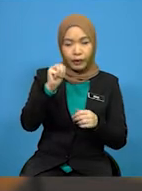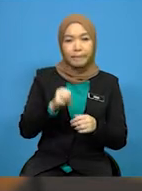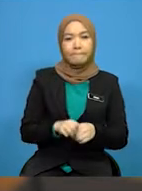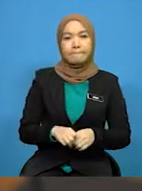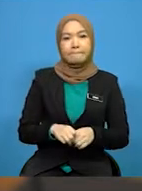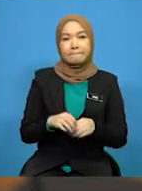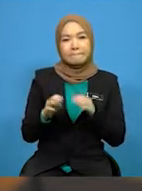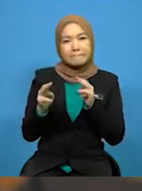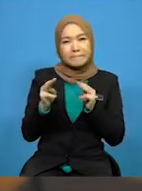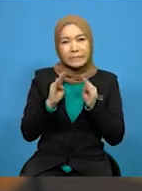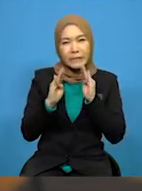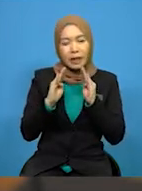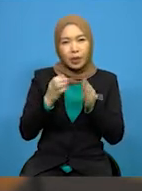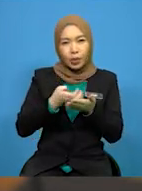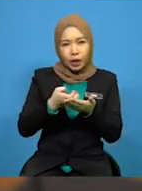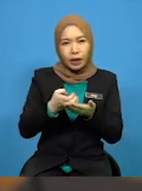sebentar tadi.